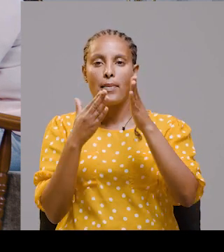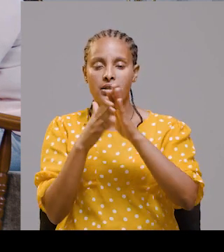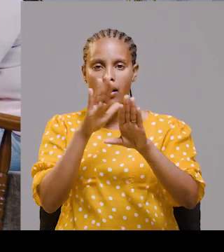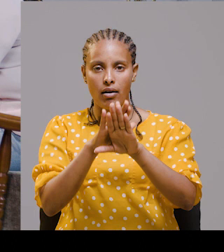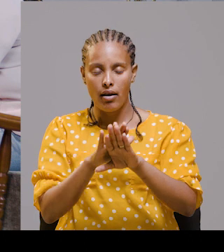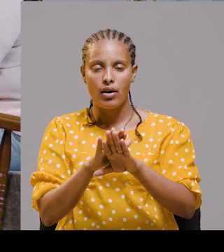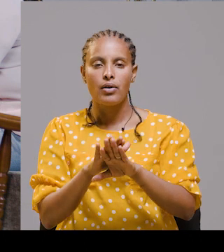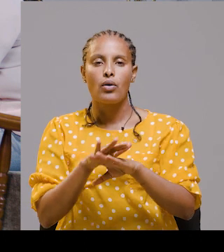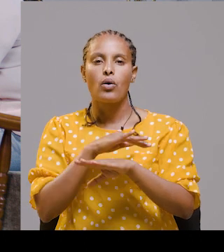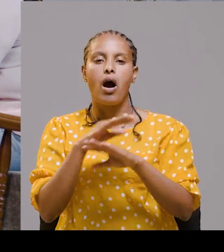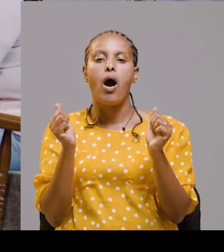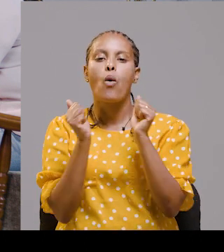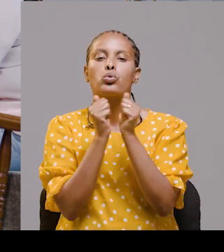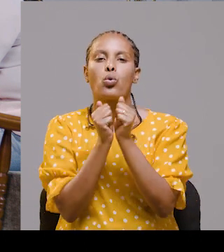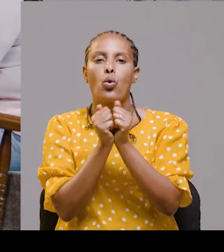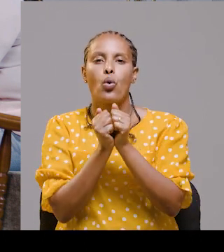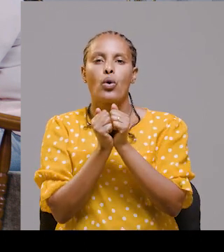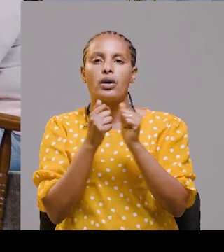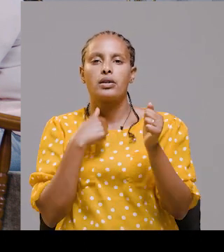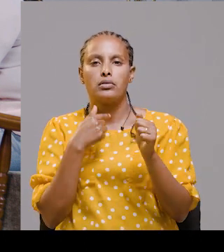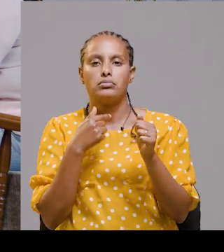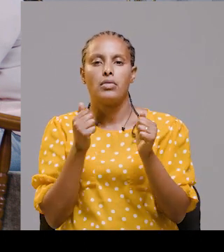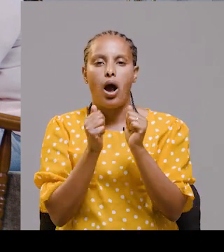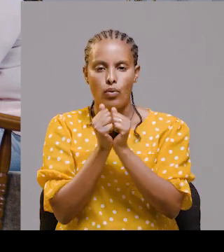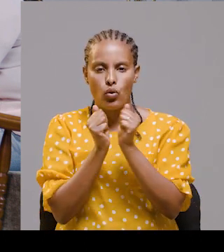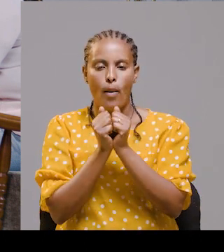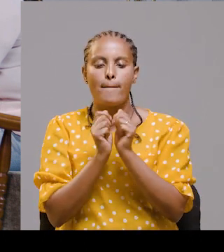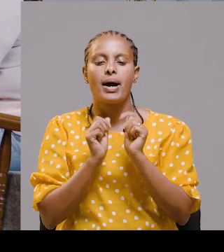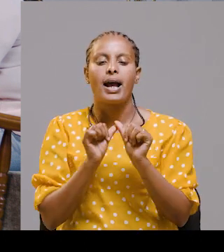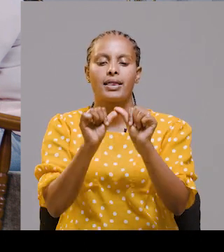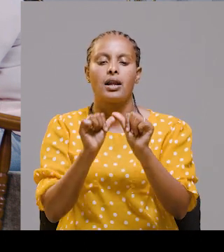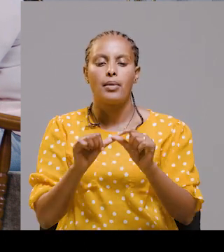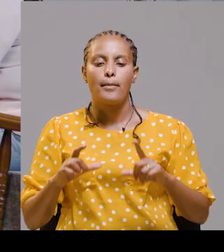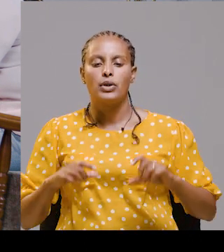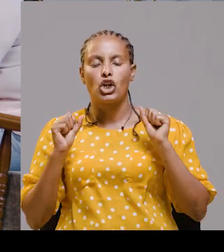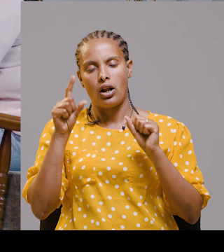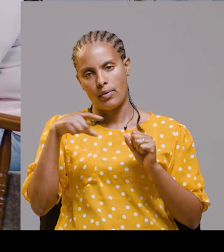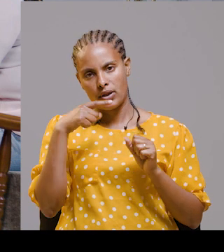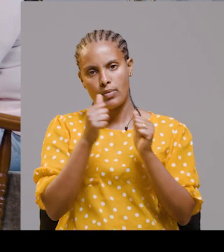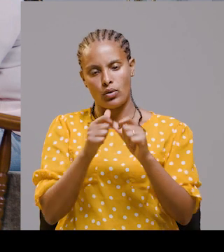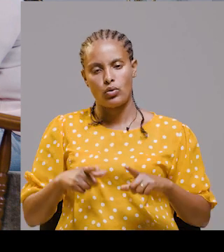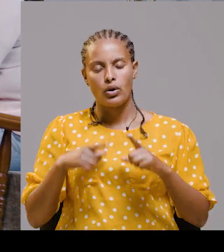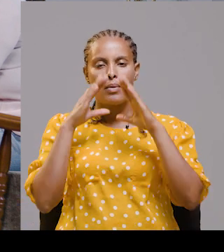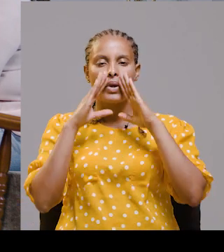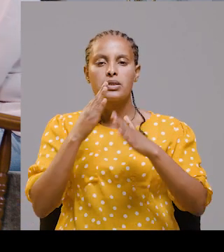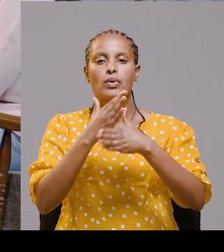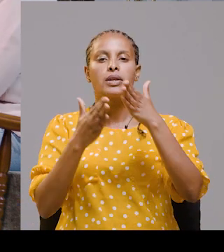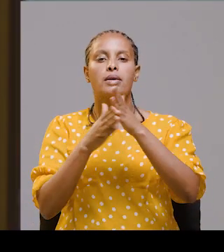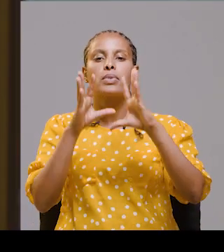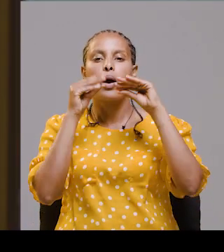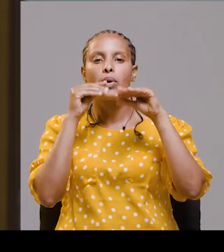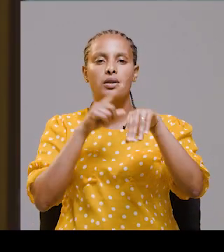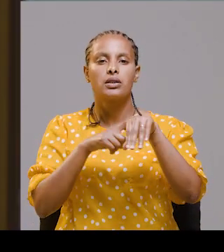ላይ አብሮ እንደ ፓርት ኤንድ ፓርስል መቀጠል መቻል አለበት፣ መኖር አለበት። ፒስ ቢልዲንግ ብለን